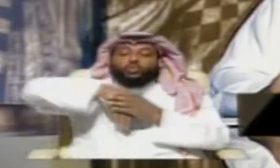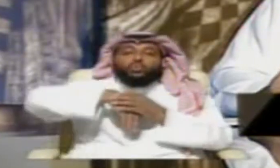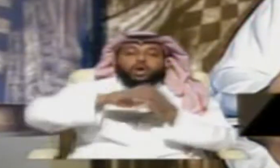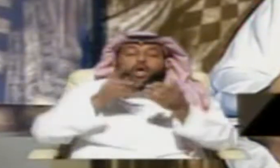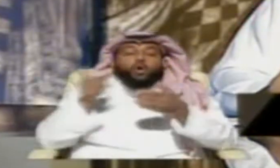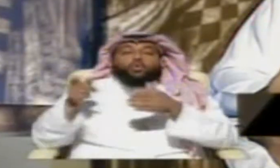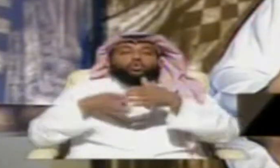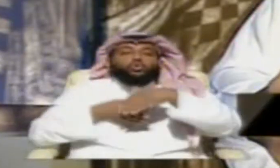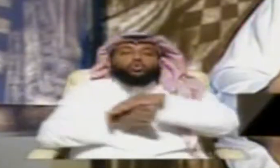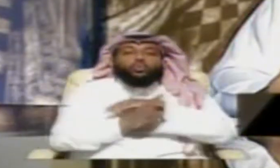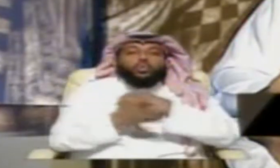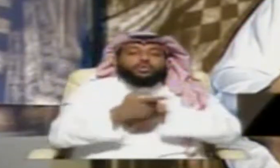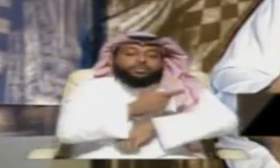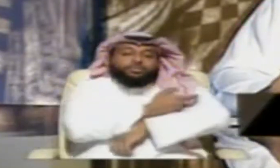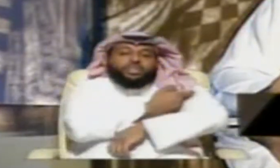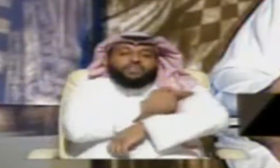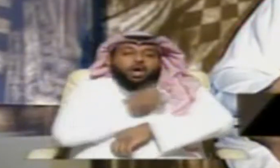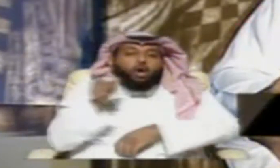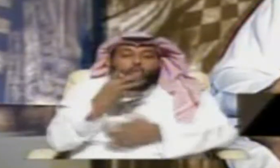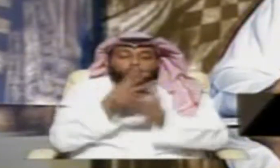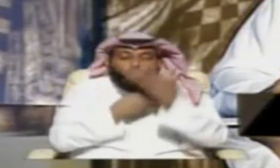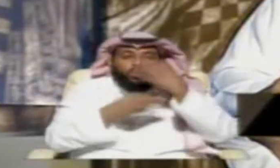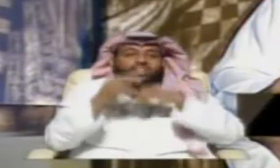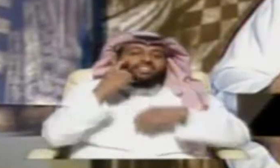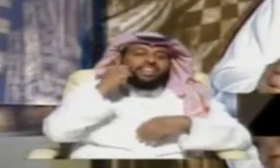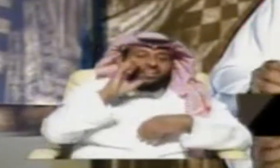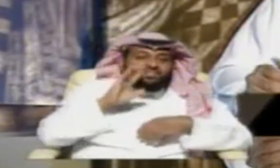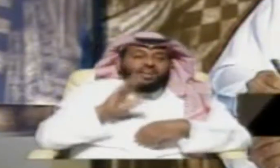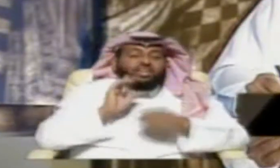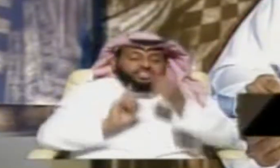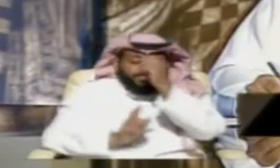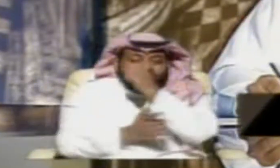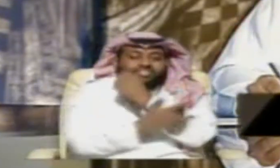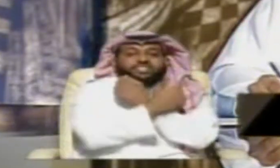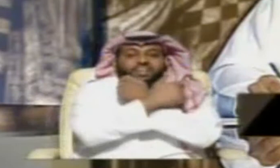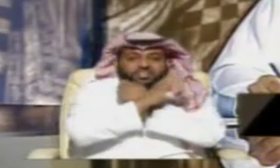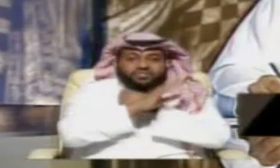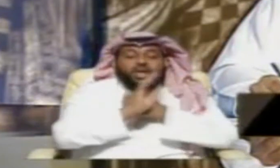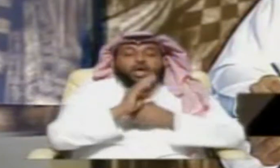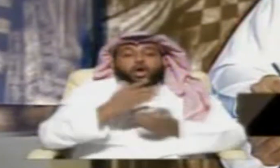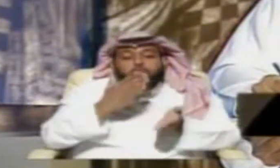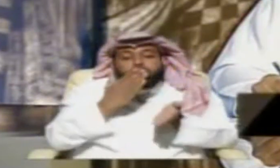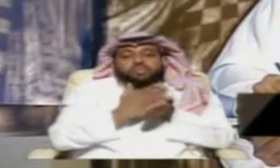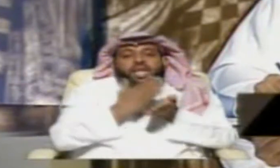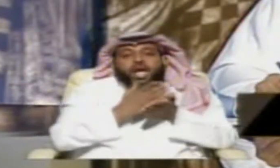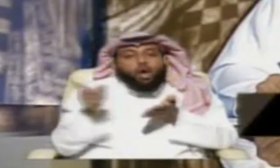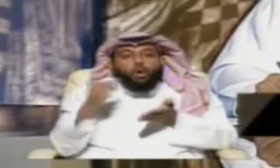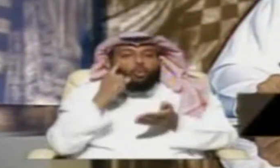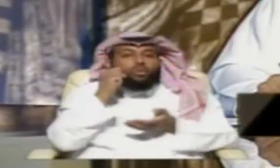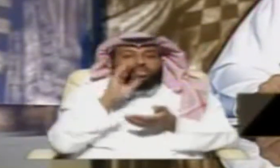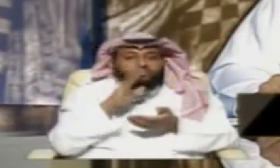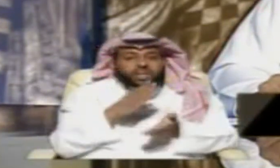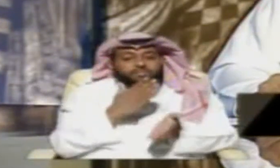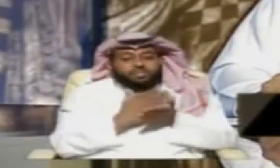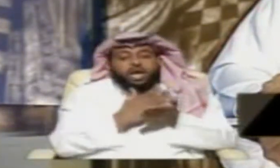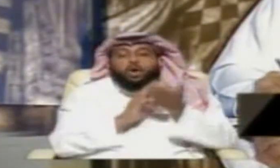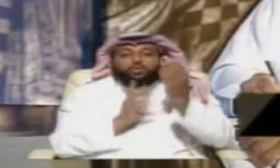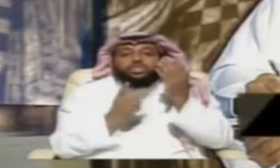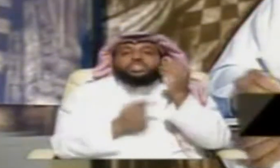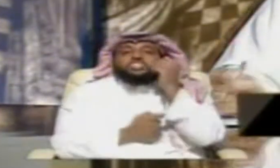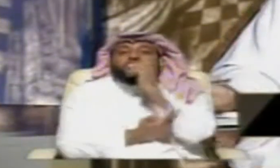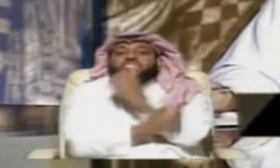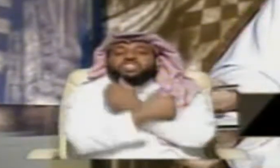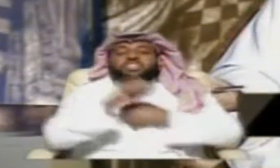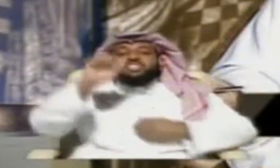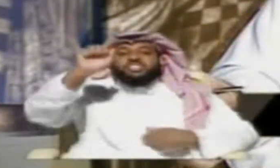ياخذ هالدواء هذا بموجب وصفه طبيه. ايوه، بطاقته الشخصيه ووصفه من الدكتور. طيب،